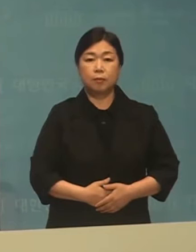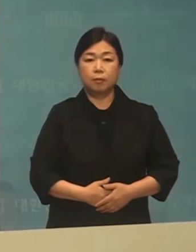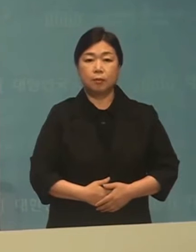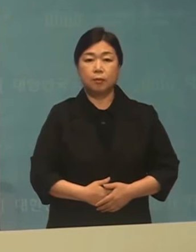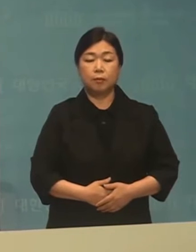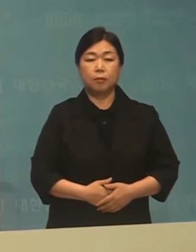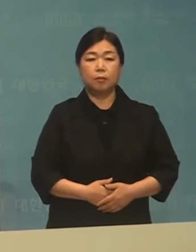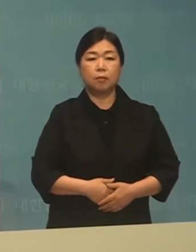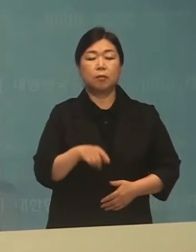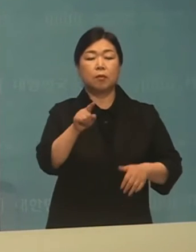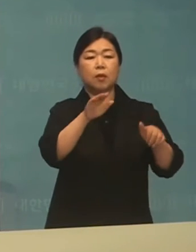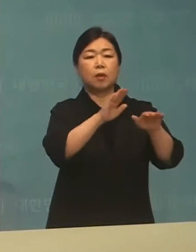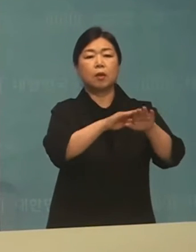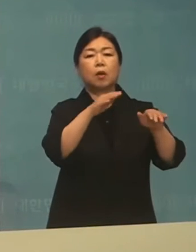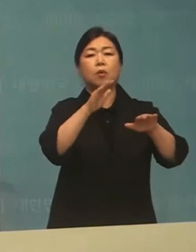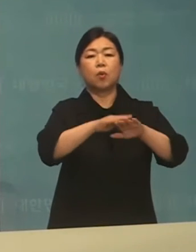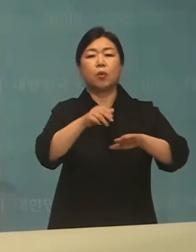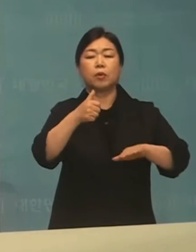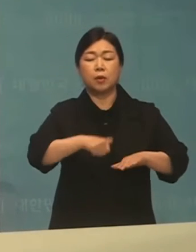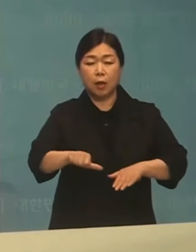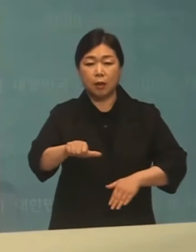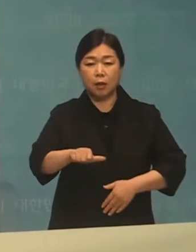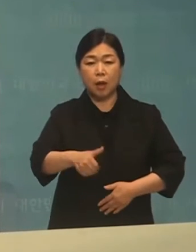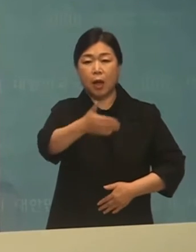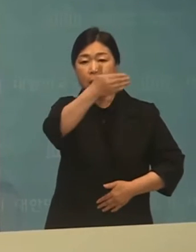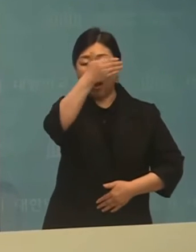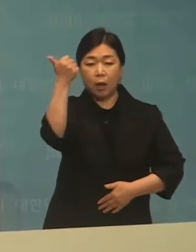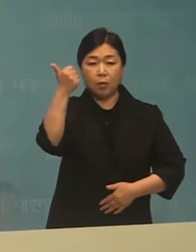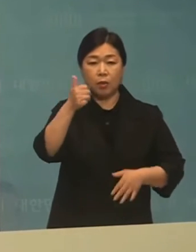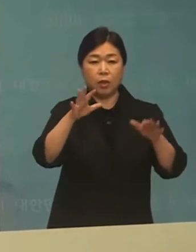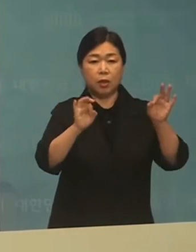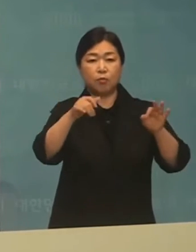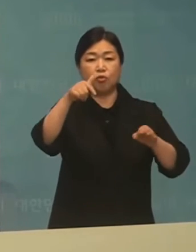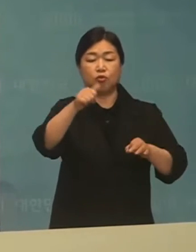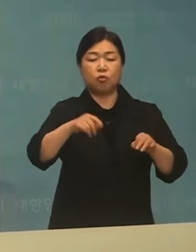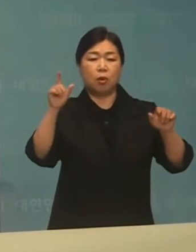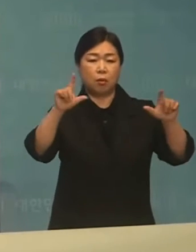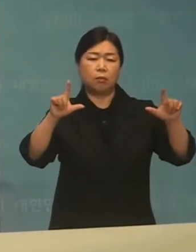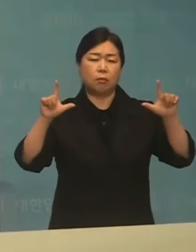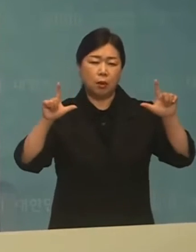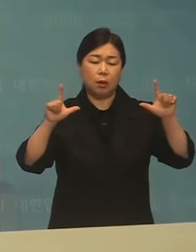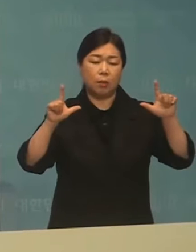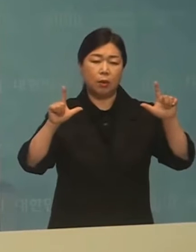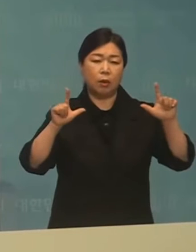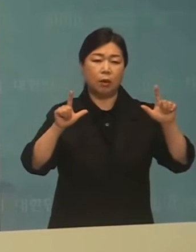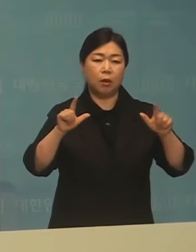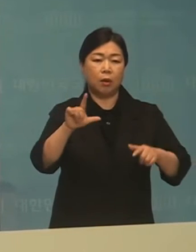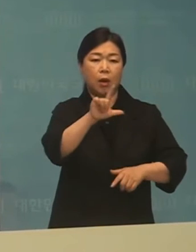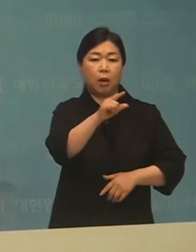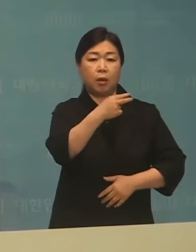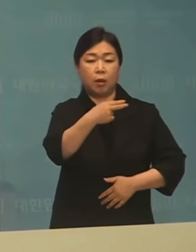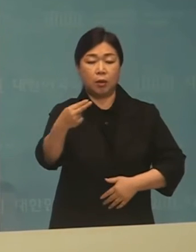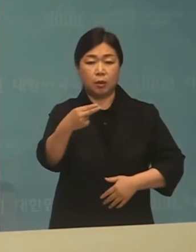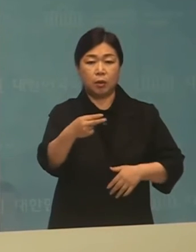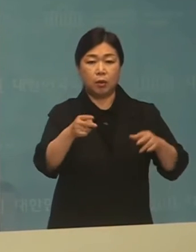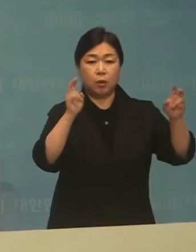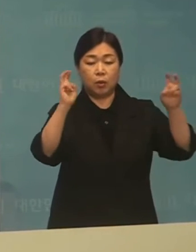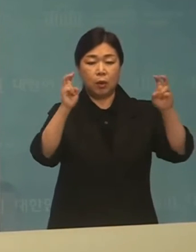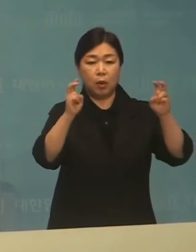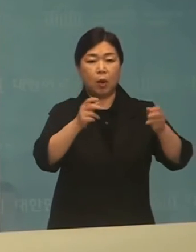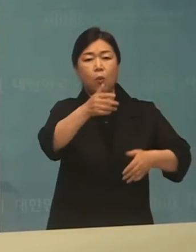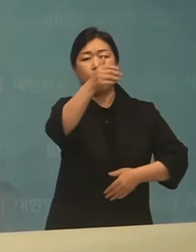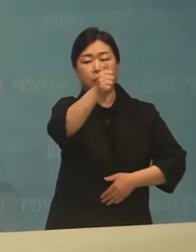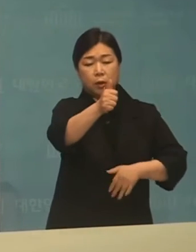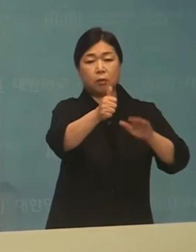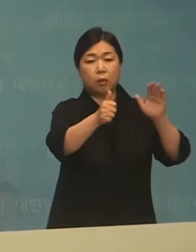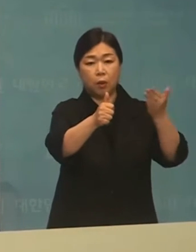그의 손자는 할아버지 김구이 후광으로 주택공사 사장을 지냈고